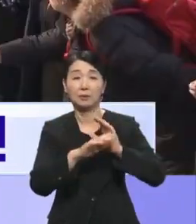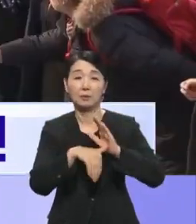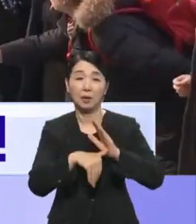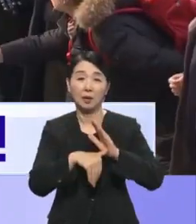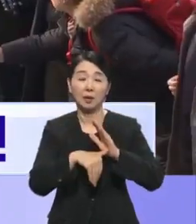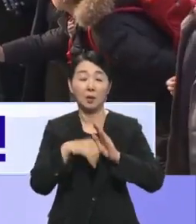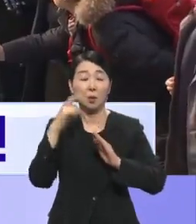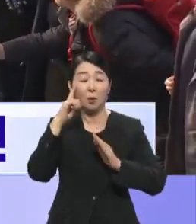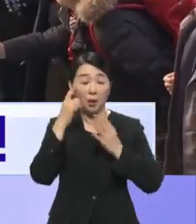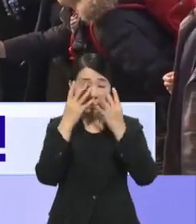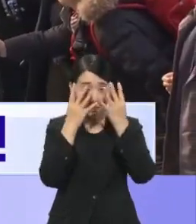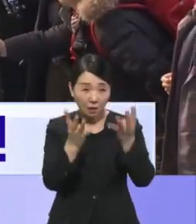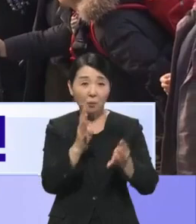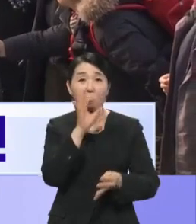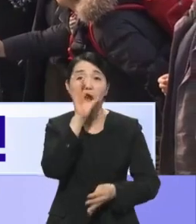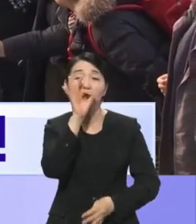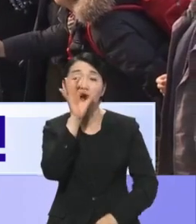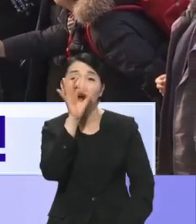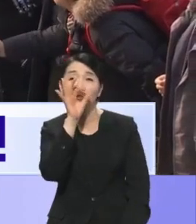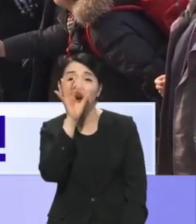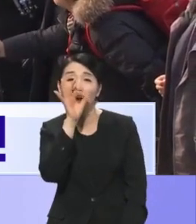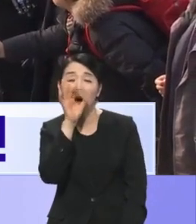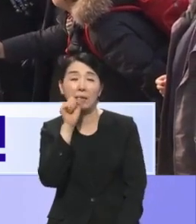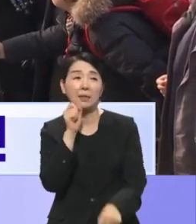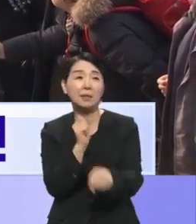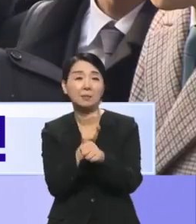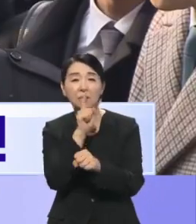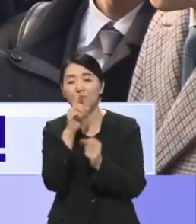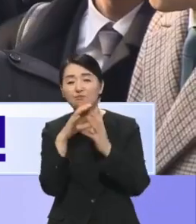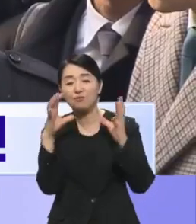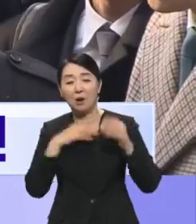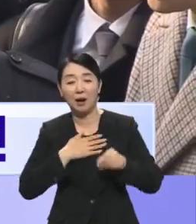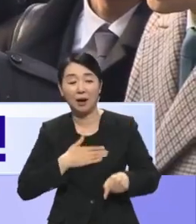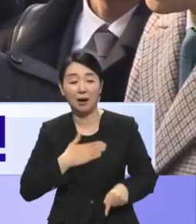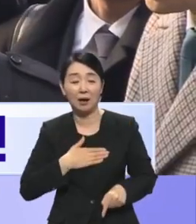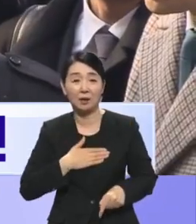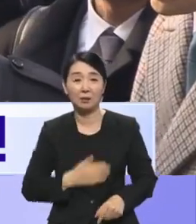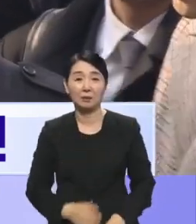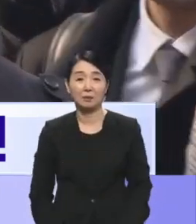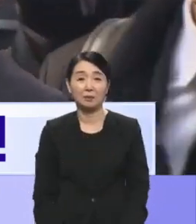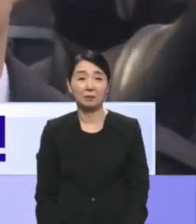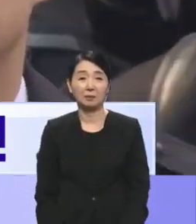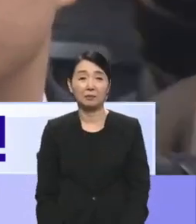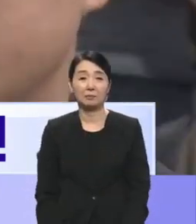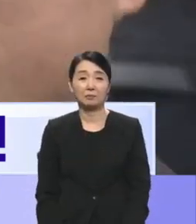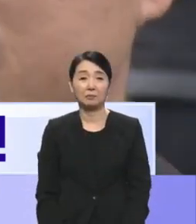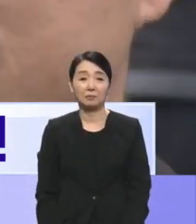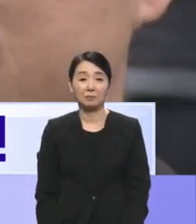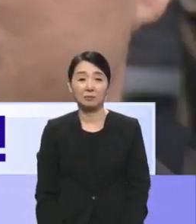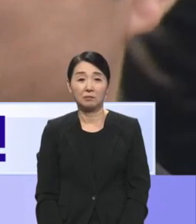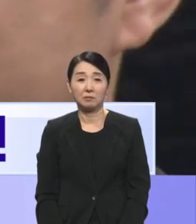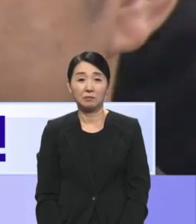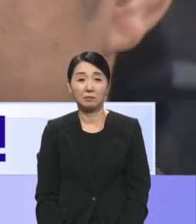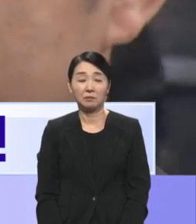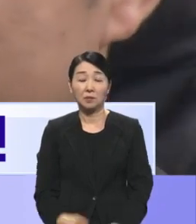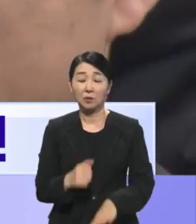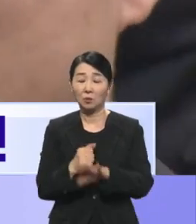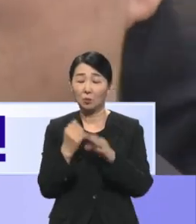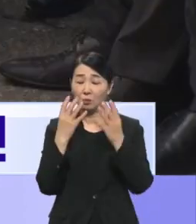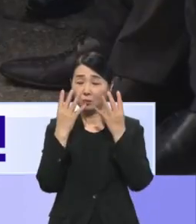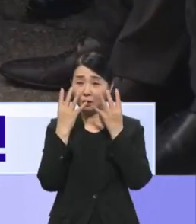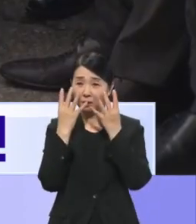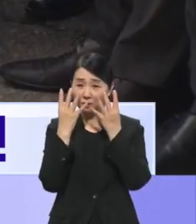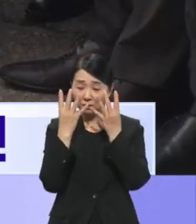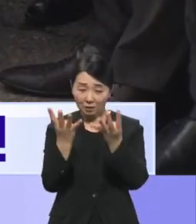사면이 불가피 할 거다라는 이야기가 그때부터 이미 공론화되어서 언론에 보도도 되고 그랬었는데 사면권은